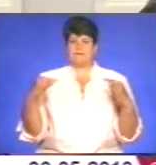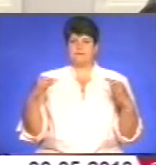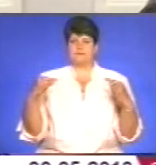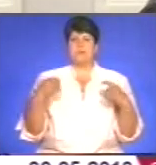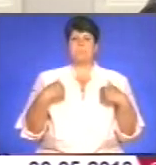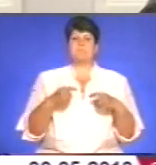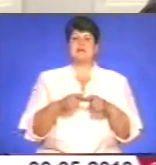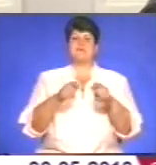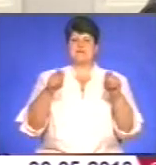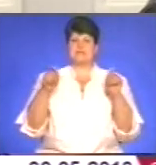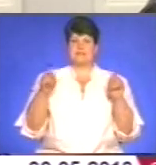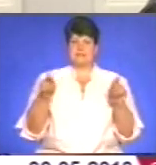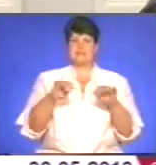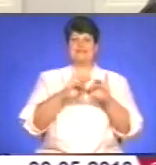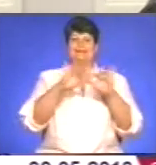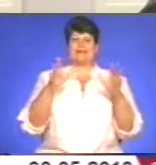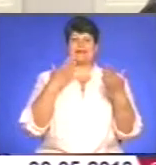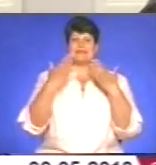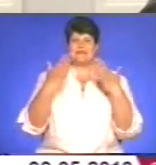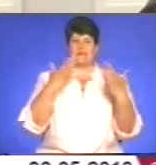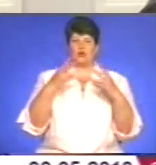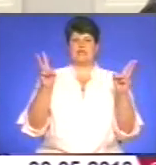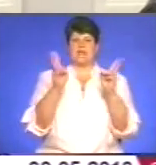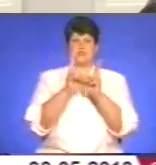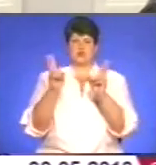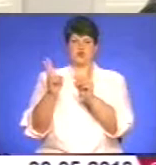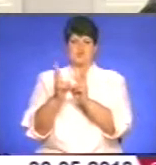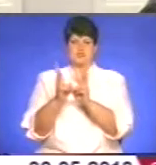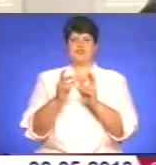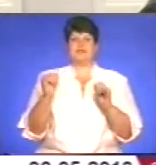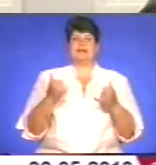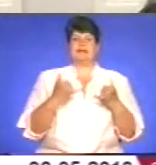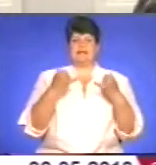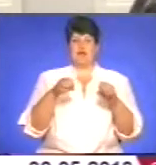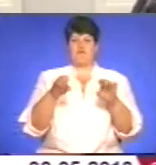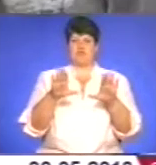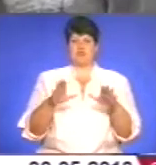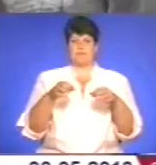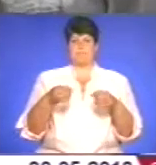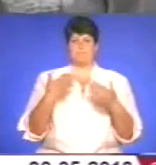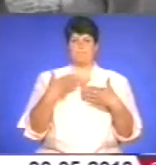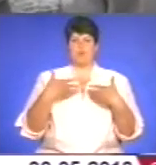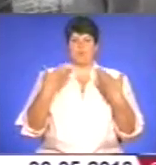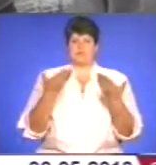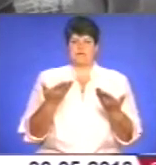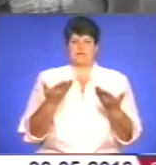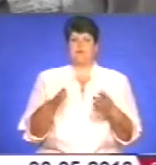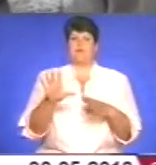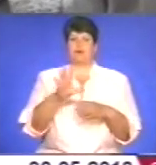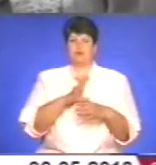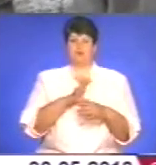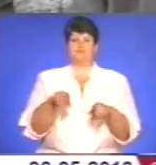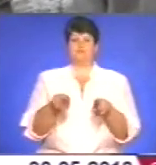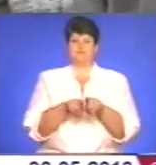Ми відкриті для діалогу, для зустрічей і для вирішення пропозицій. Ішлося також про